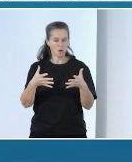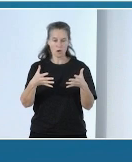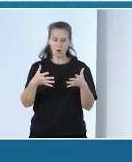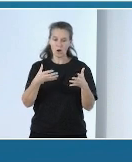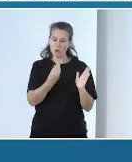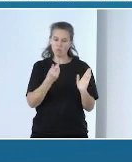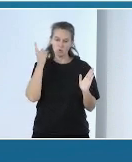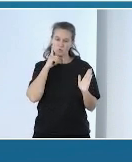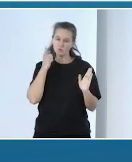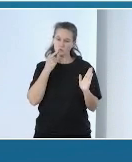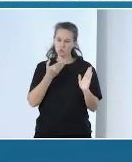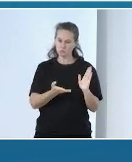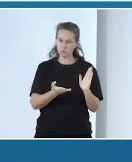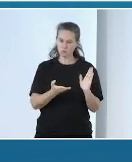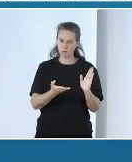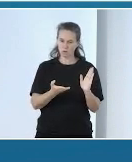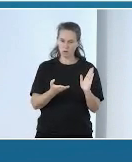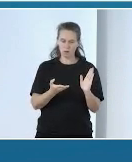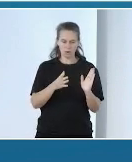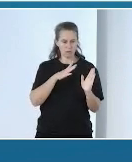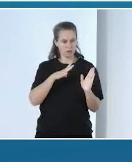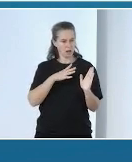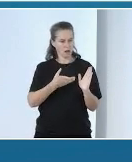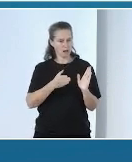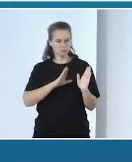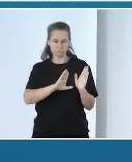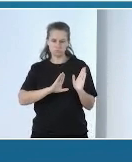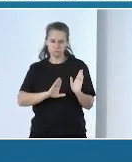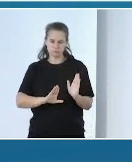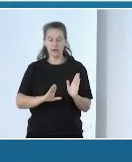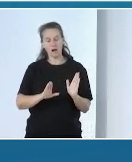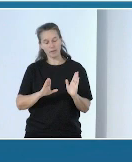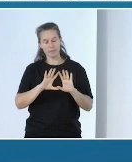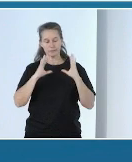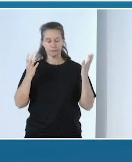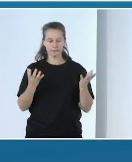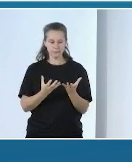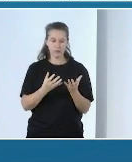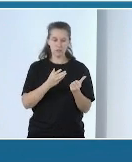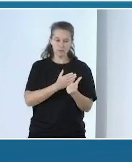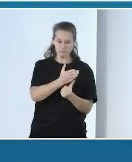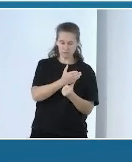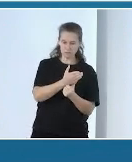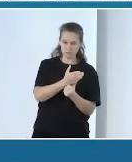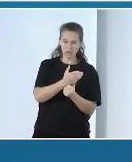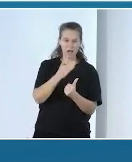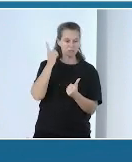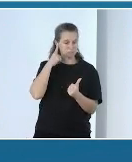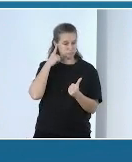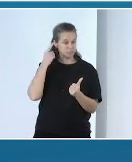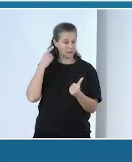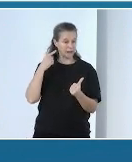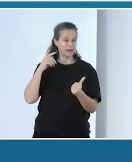chez l'enfant sourd, il y a énormément de choses, enfin, il y a tout, à la fois cette atteinte auditive et cette